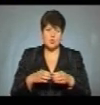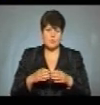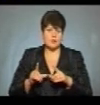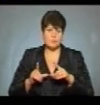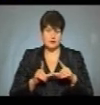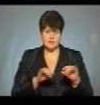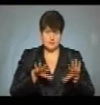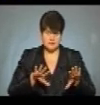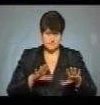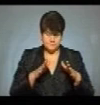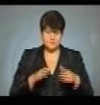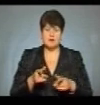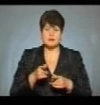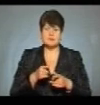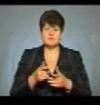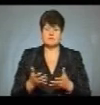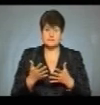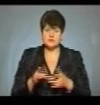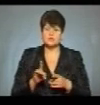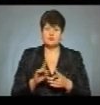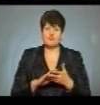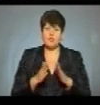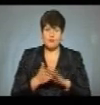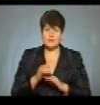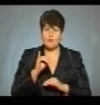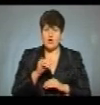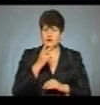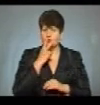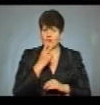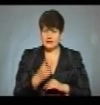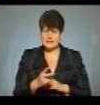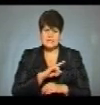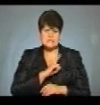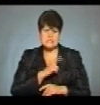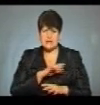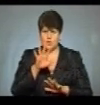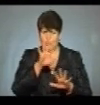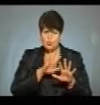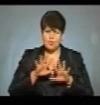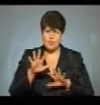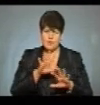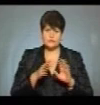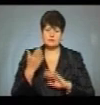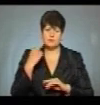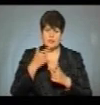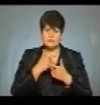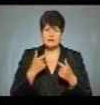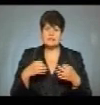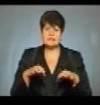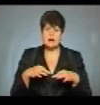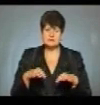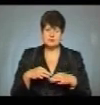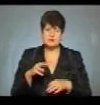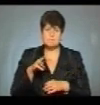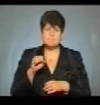пригоди, встановила, що в умовах поганої видимості та сильного туману, за попередньою інформацією, транспортний засіб